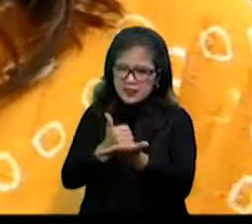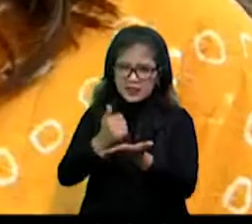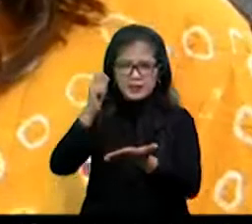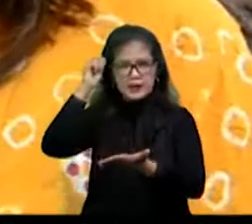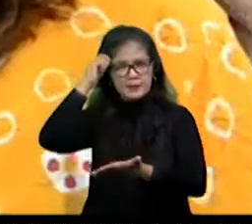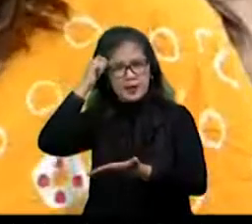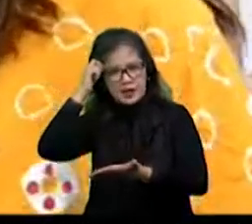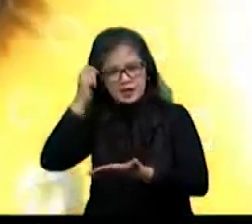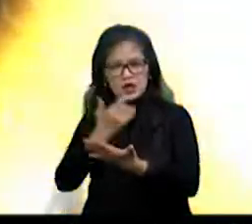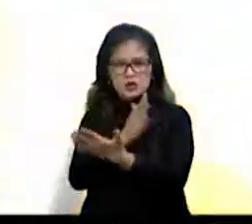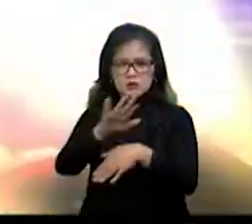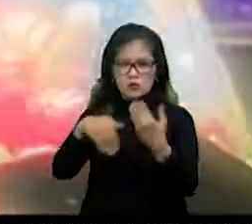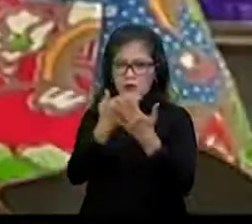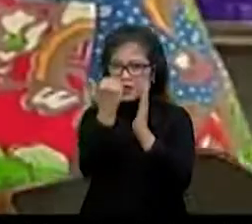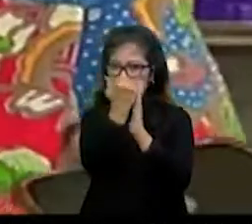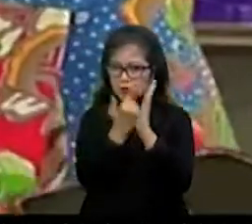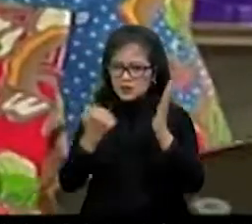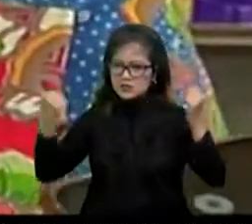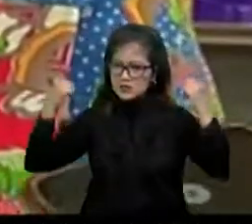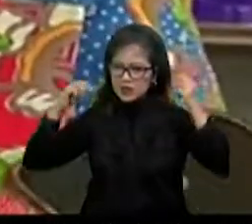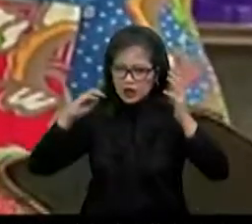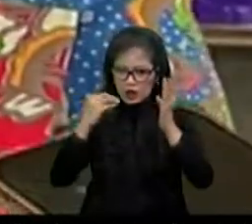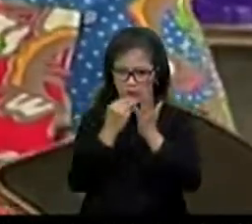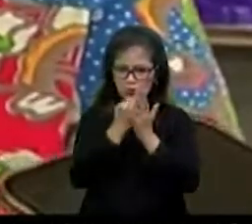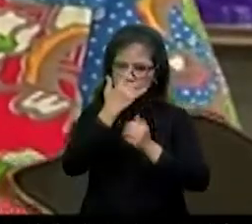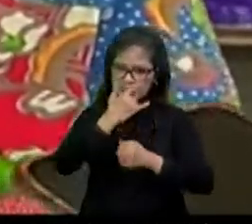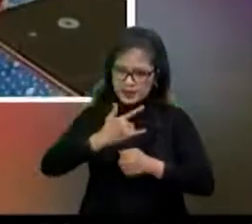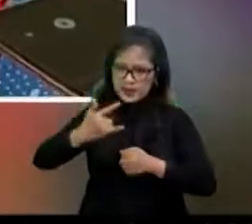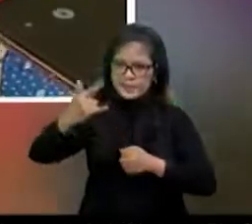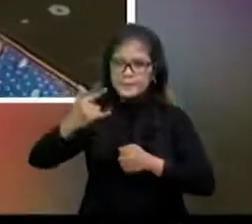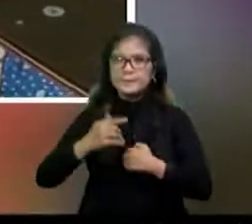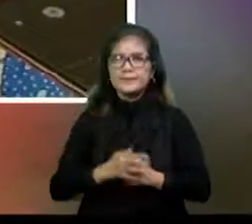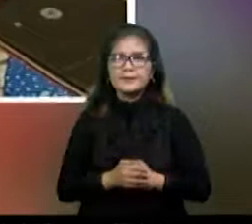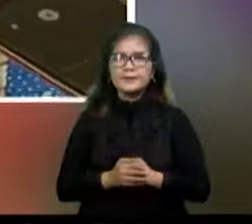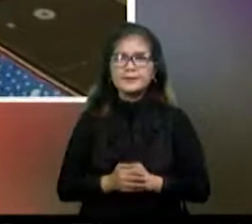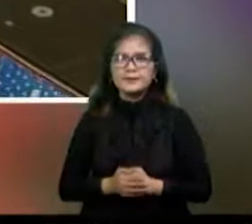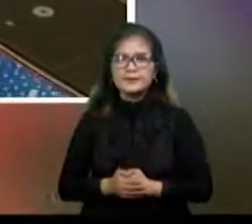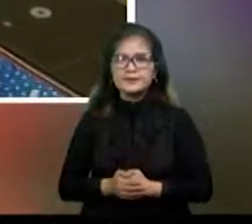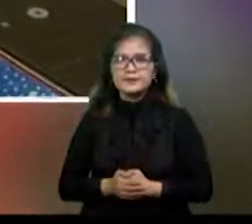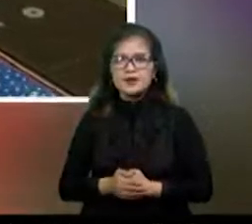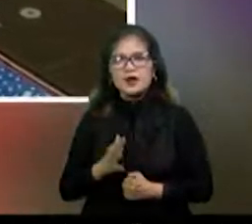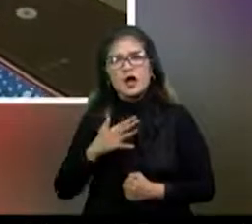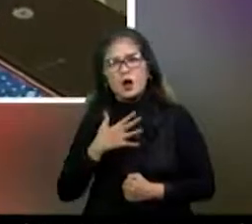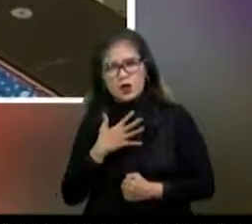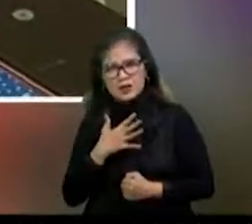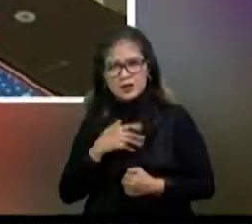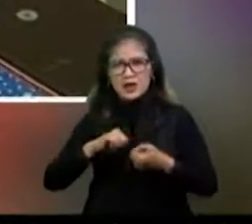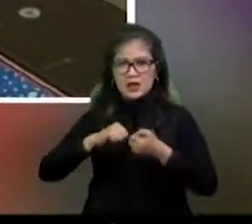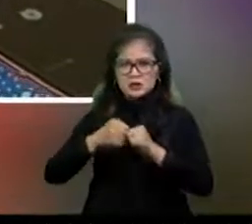pentingnya untuk menjaga prokes gitu loh. Agar kita bisa meminimalisir kurva ya, supaya kita juga